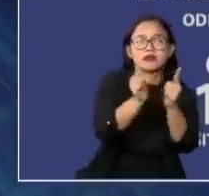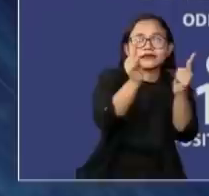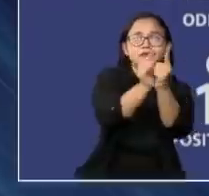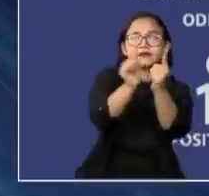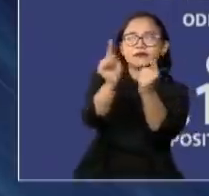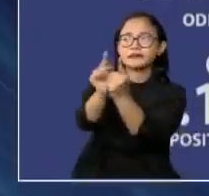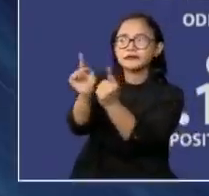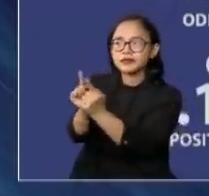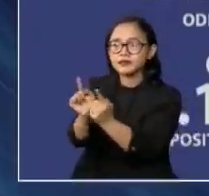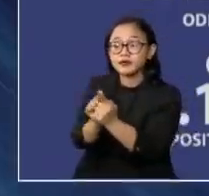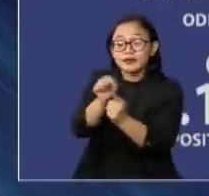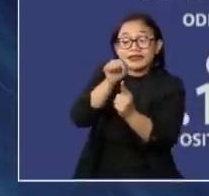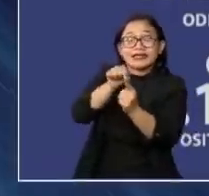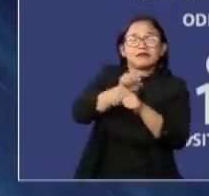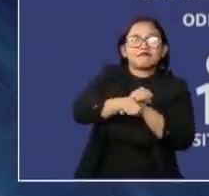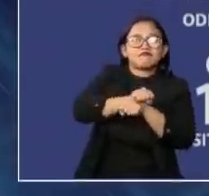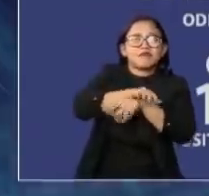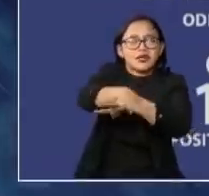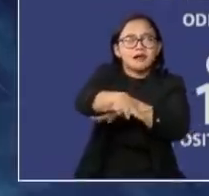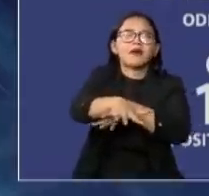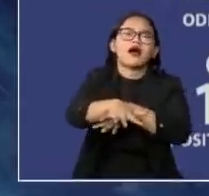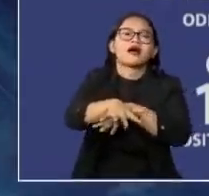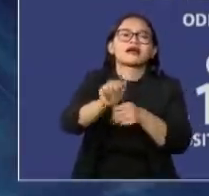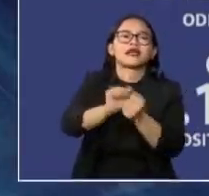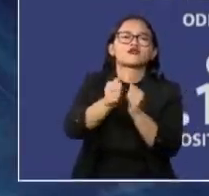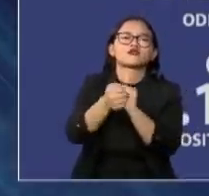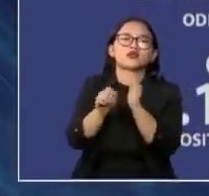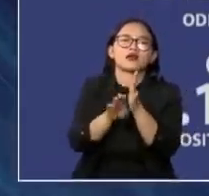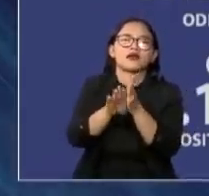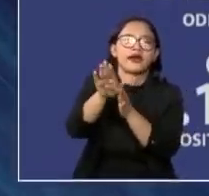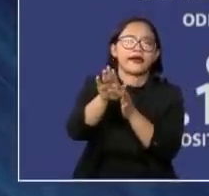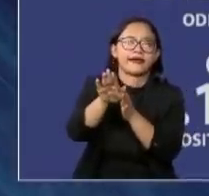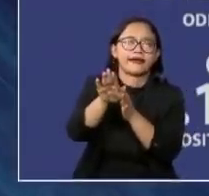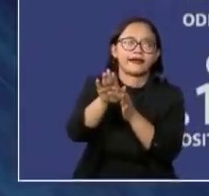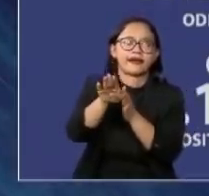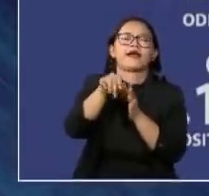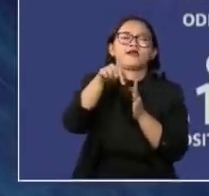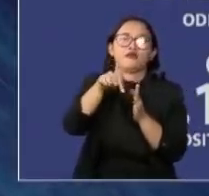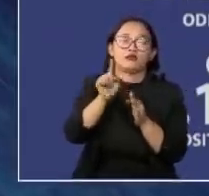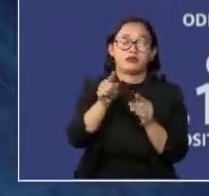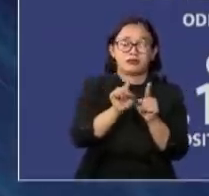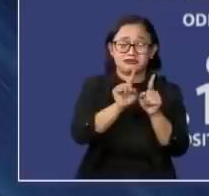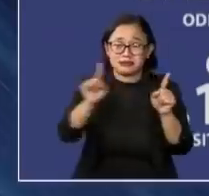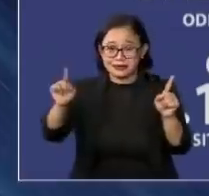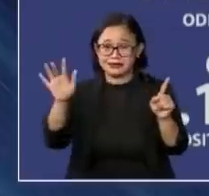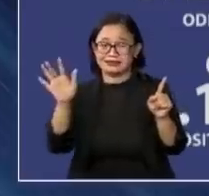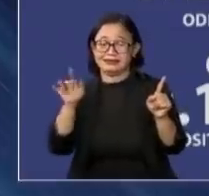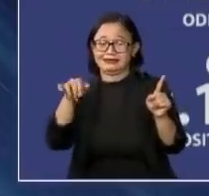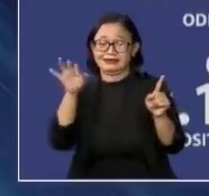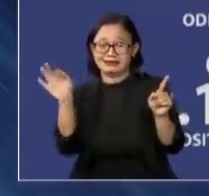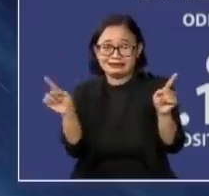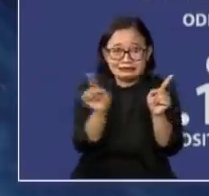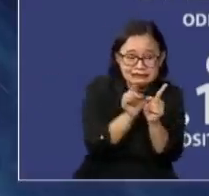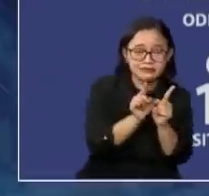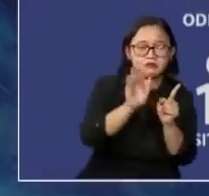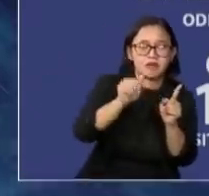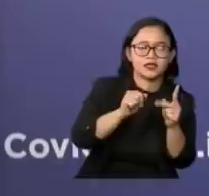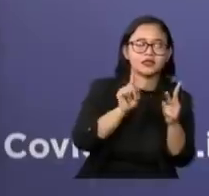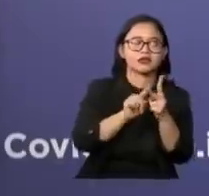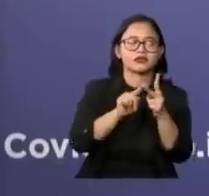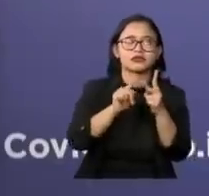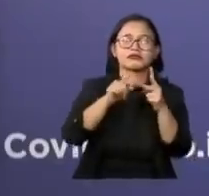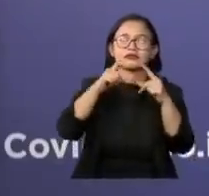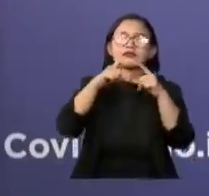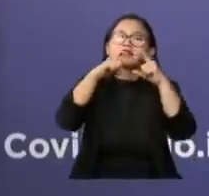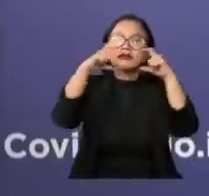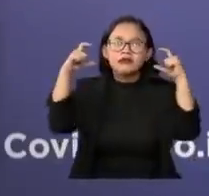tanpa perlindungan masker, tidak menjaga jarak. Inilah fakta